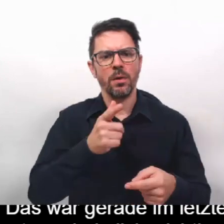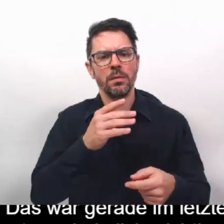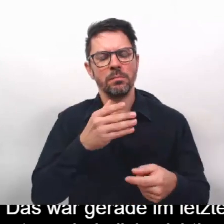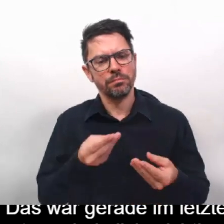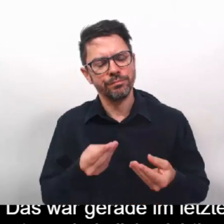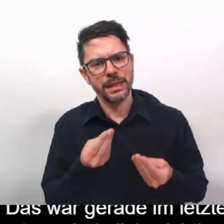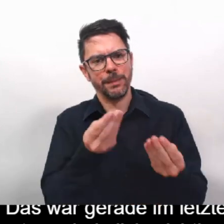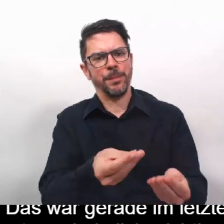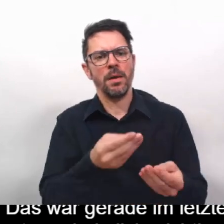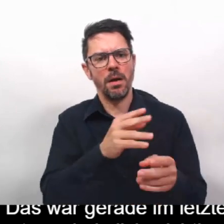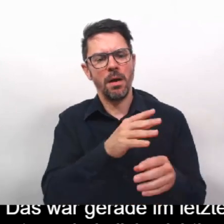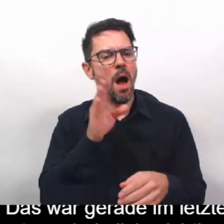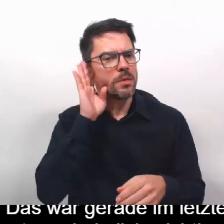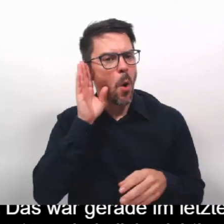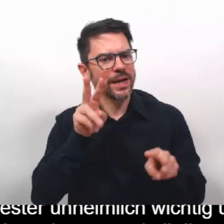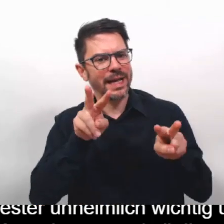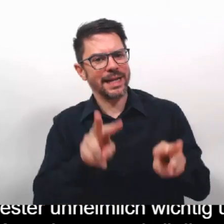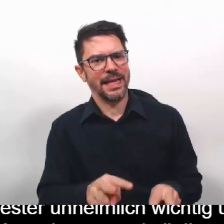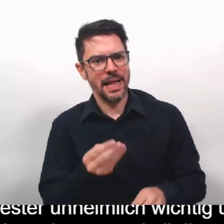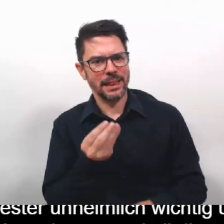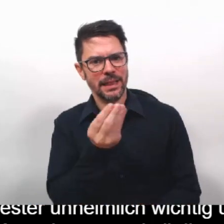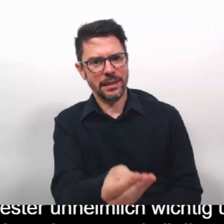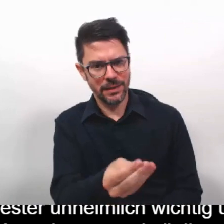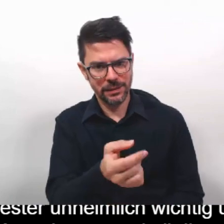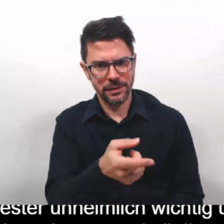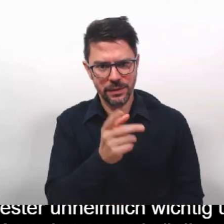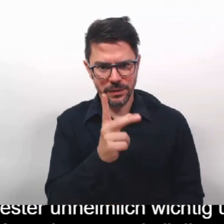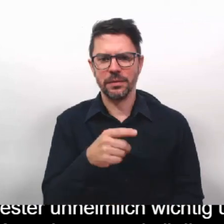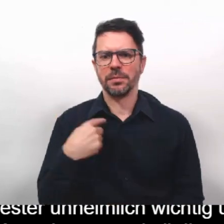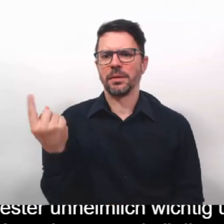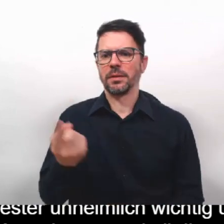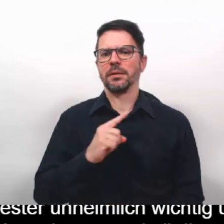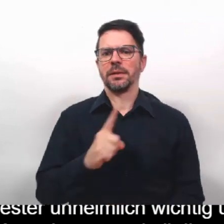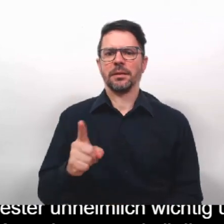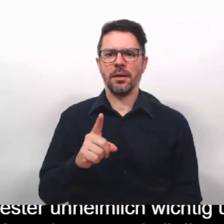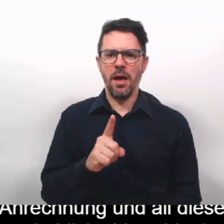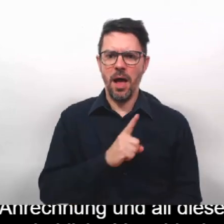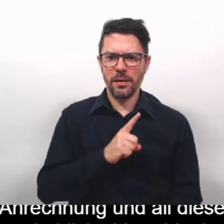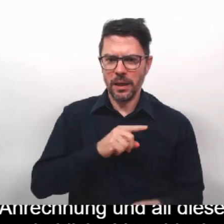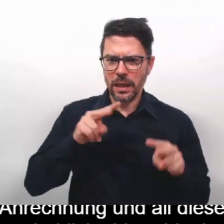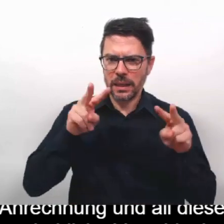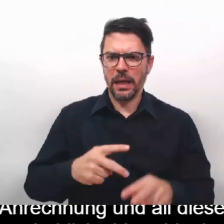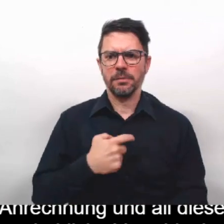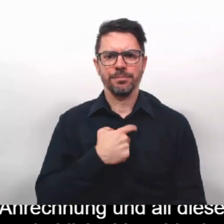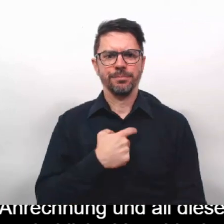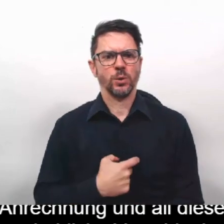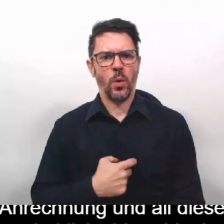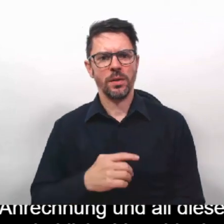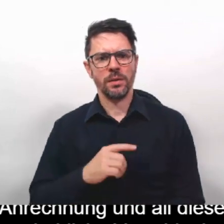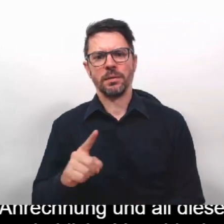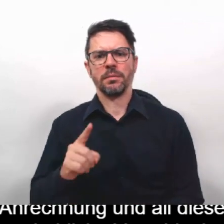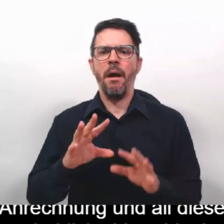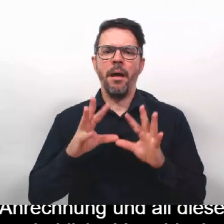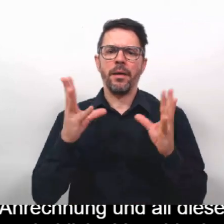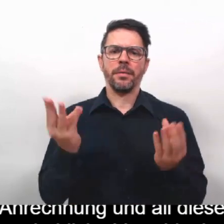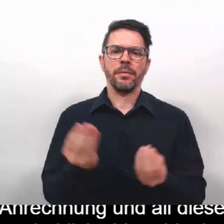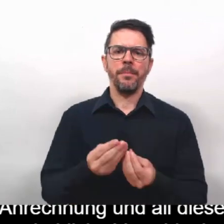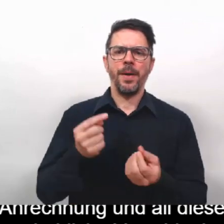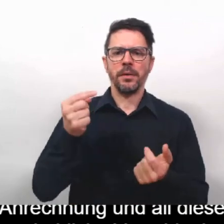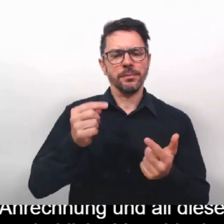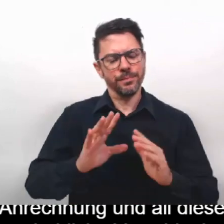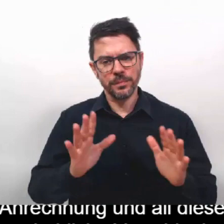kräftigen und starken Universitäten, Hochschulen und Kunsthochschulen rauskommen zu können. Herzlichen Dank. Vielen Dank.